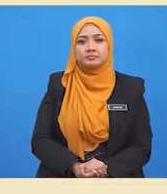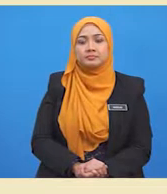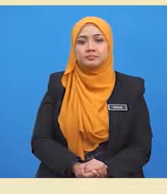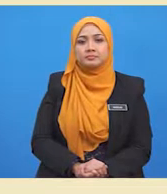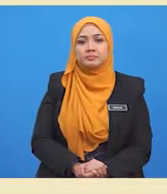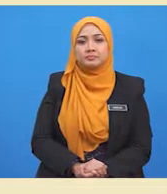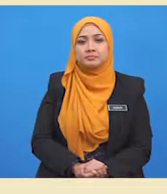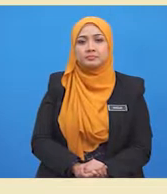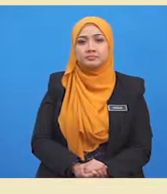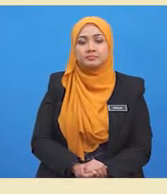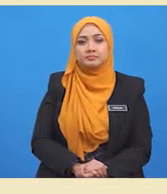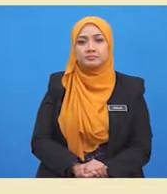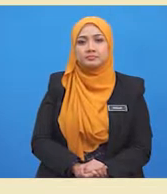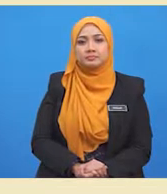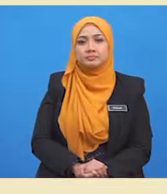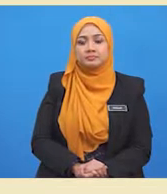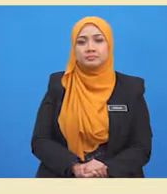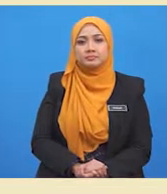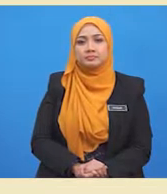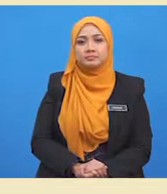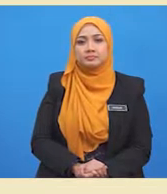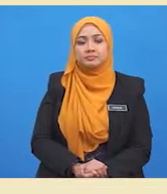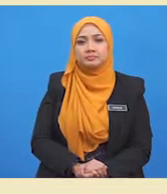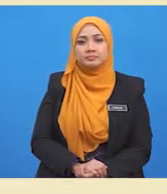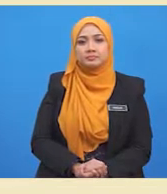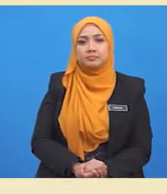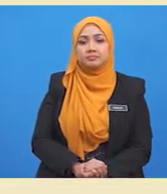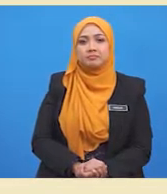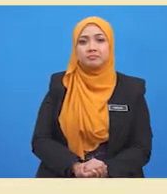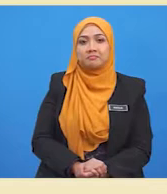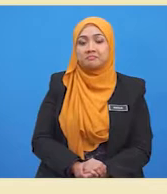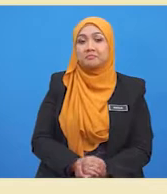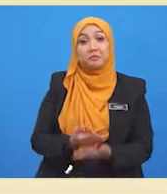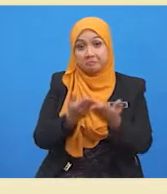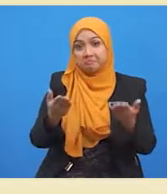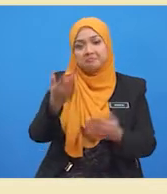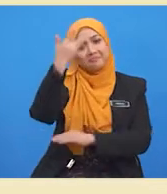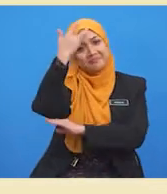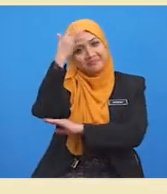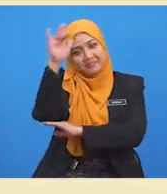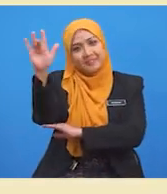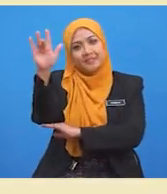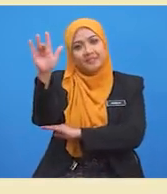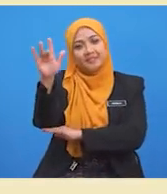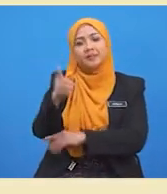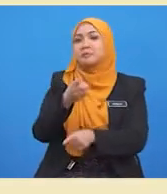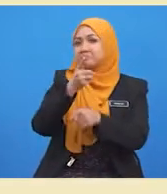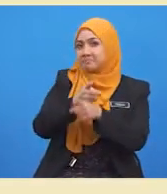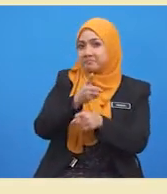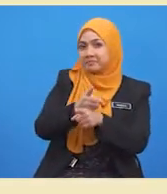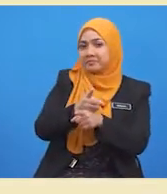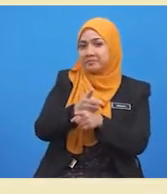kandungan yang telah kamu pelajari yang pertama HB diukur